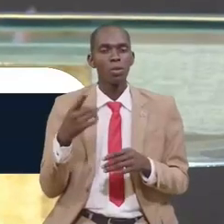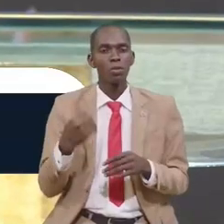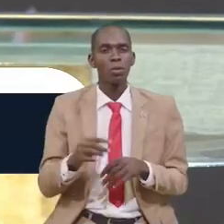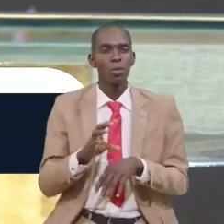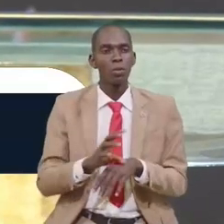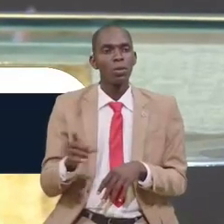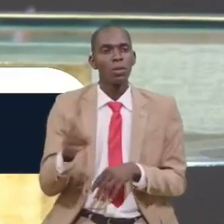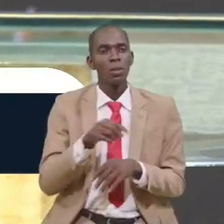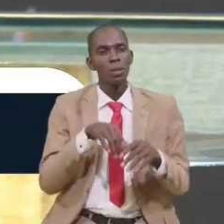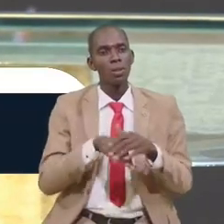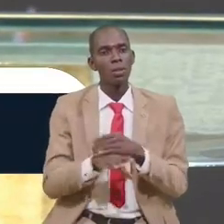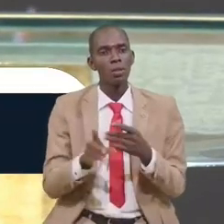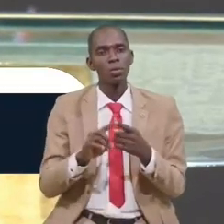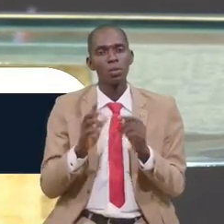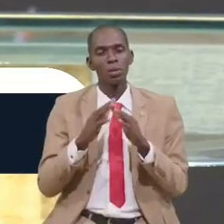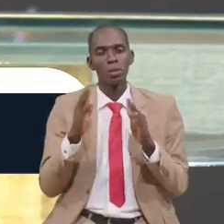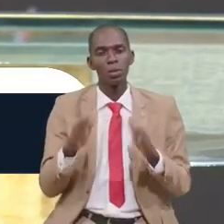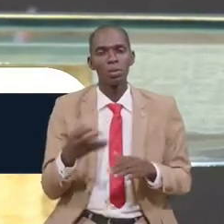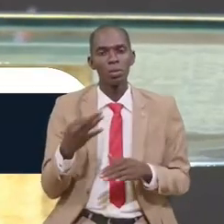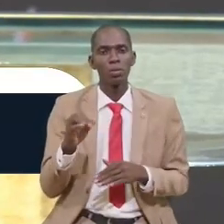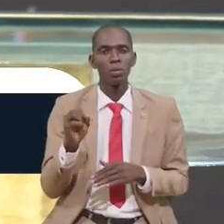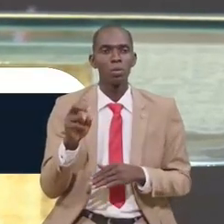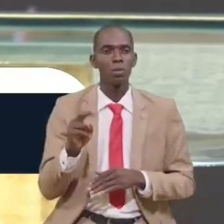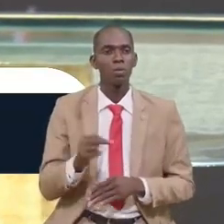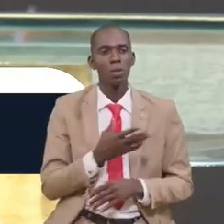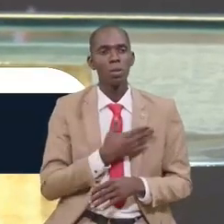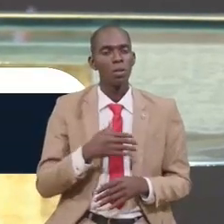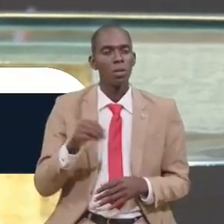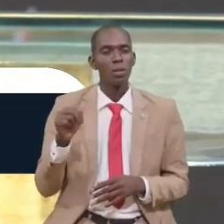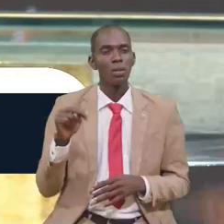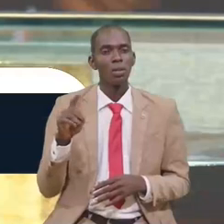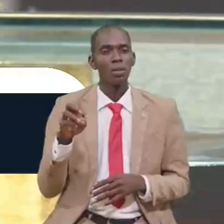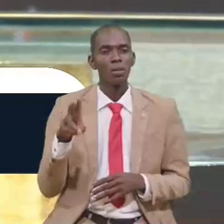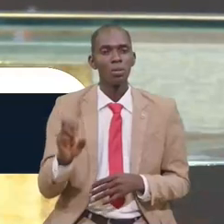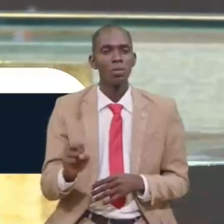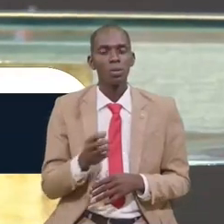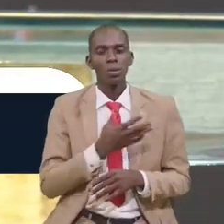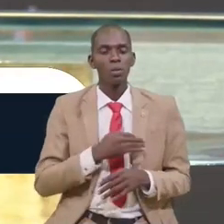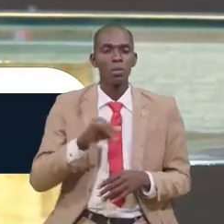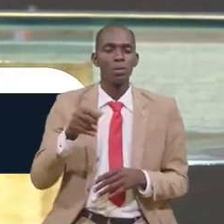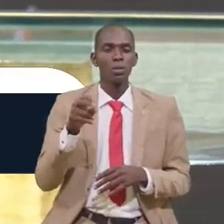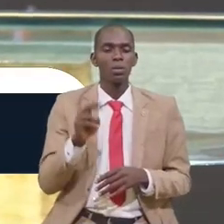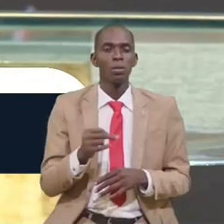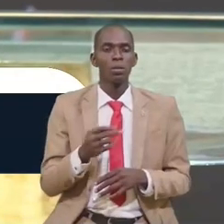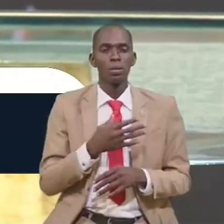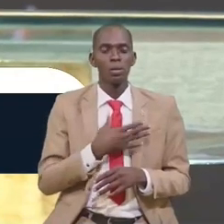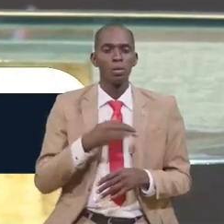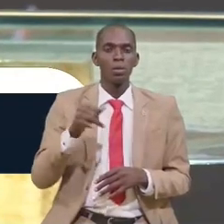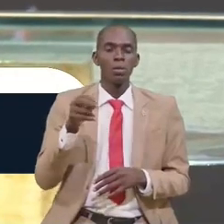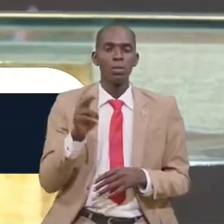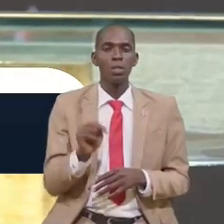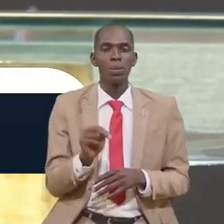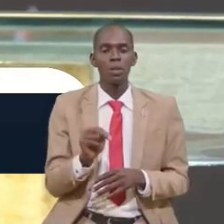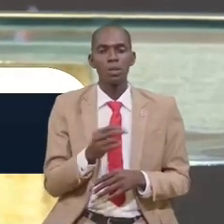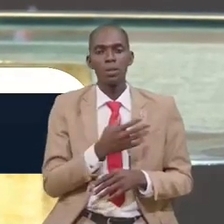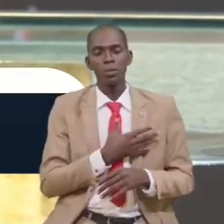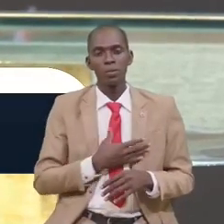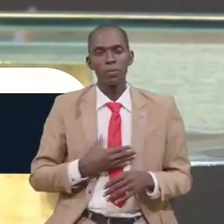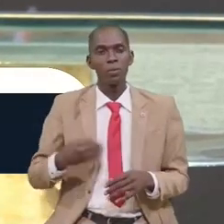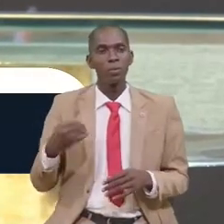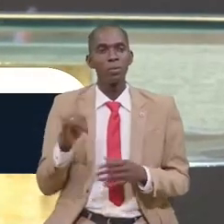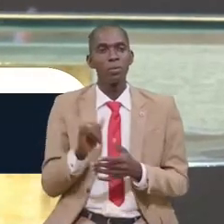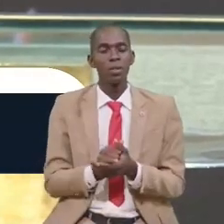rendirent avec Jacques et Jean à la maison de Simon et d'André. La